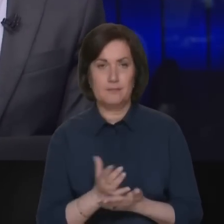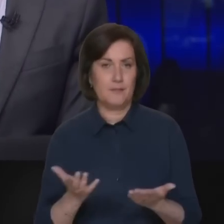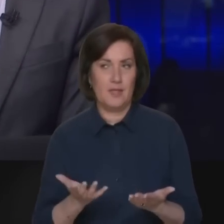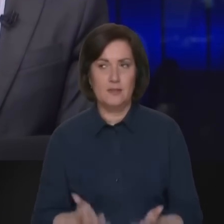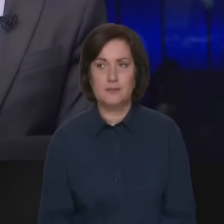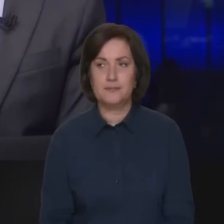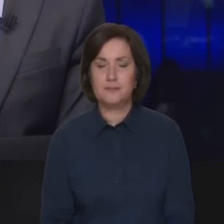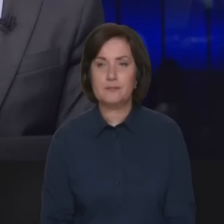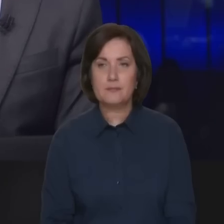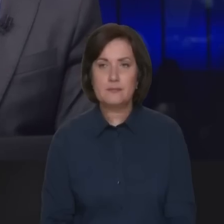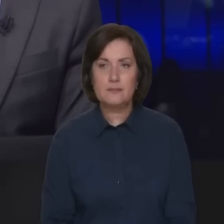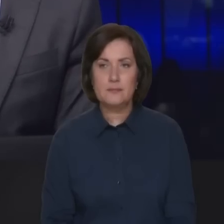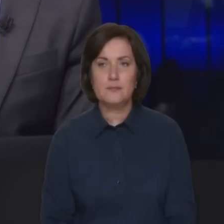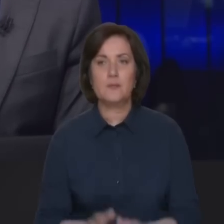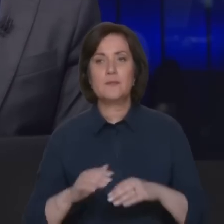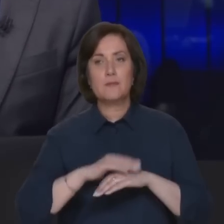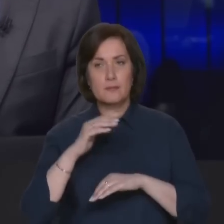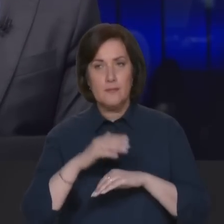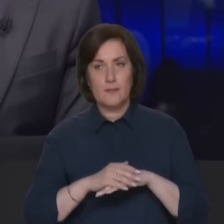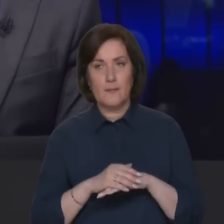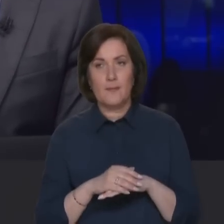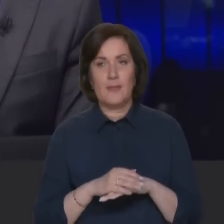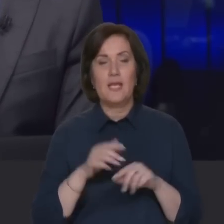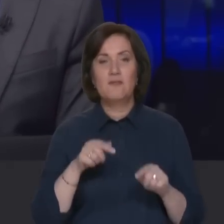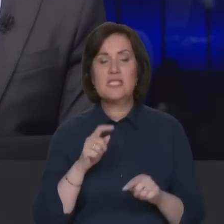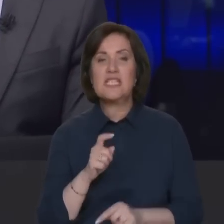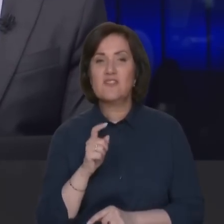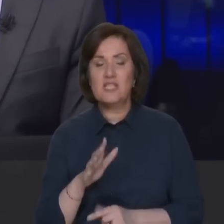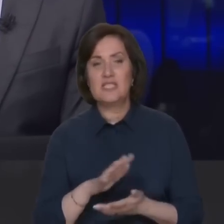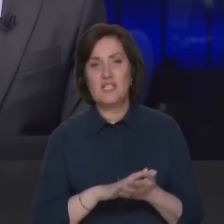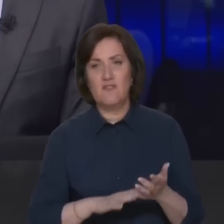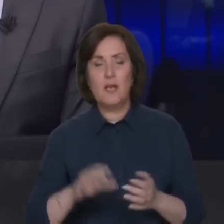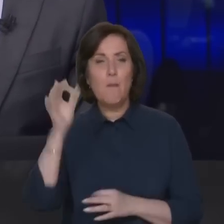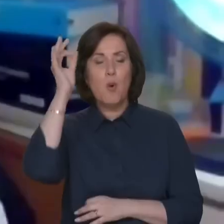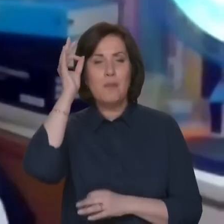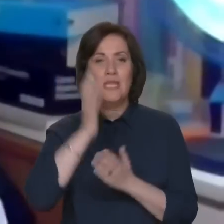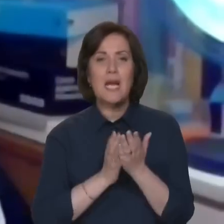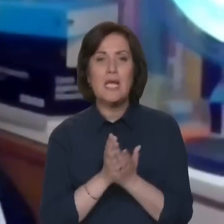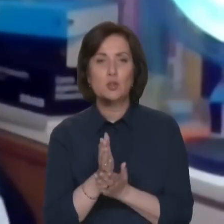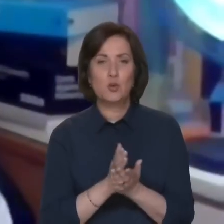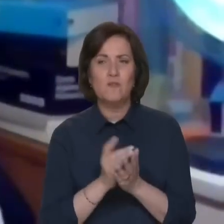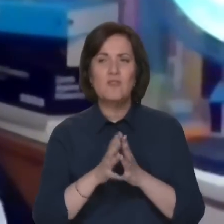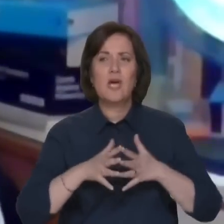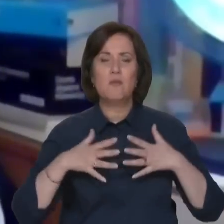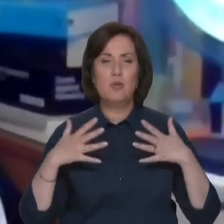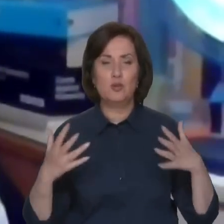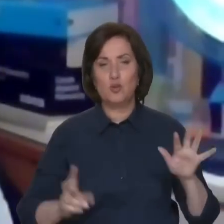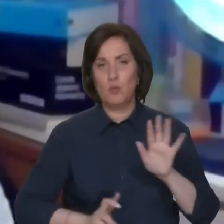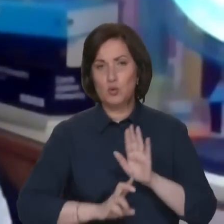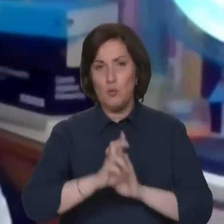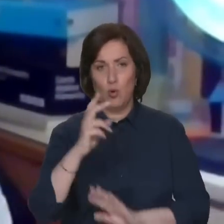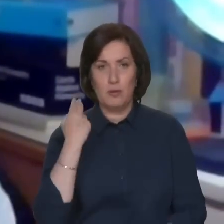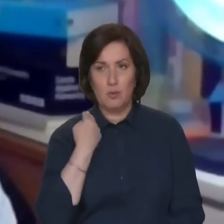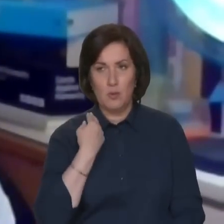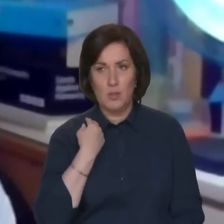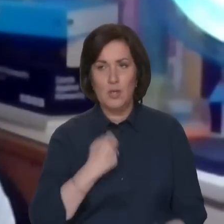якесь? Доброго вечора. Власне, у ці хвилини триває поминальна служба у найбільшому соборі Великої Британії